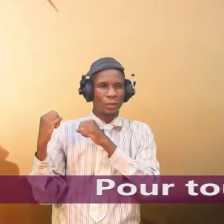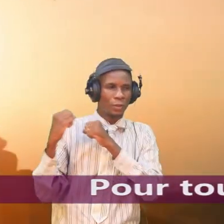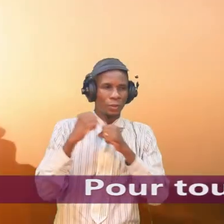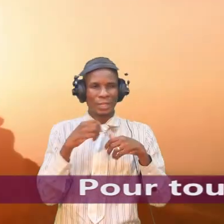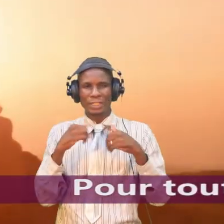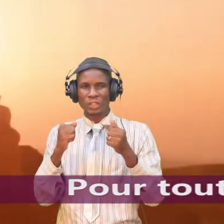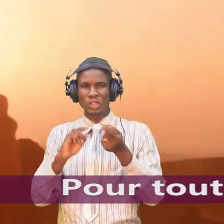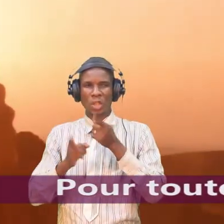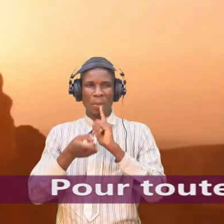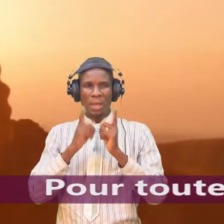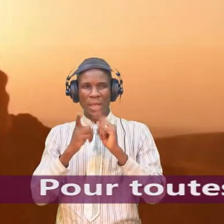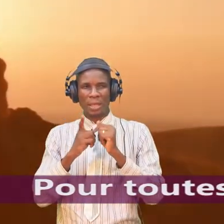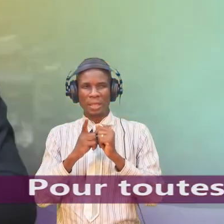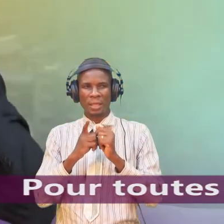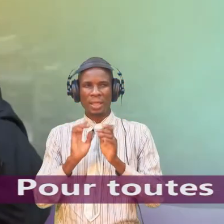mwana